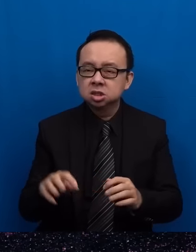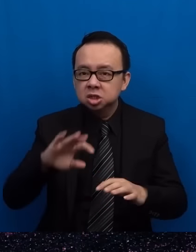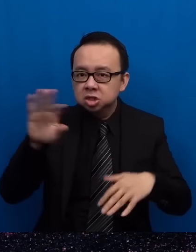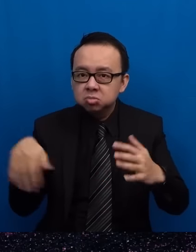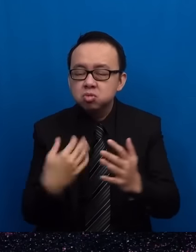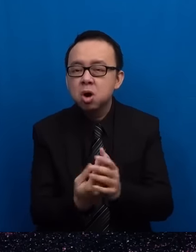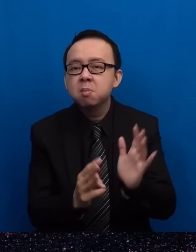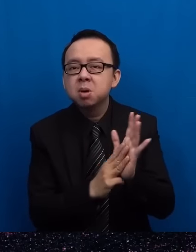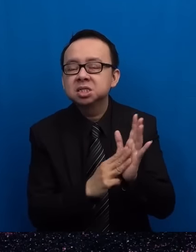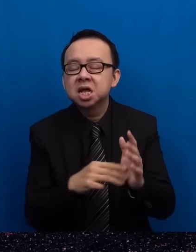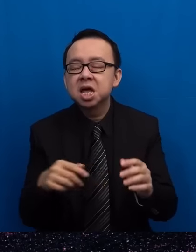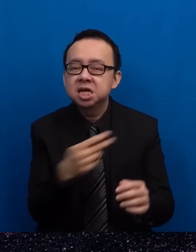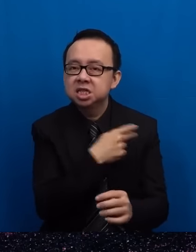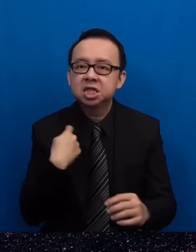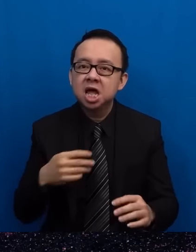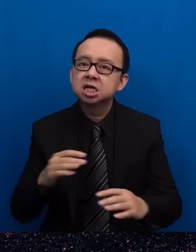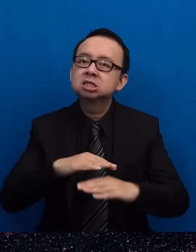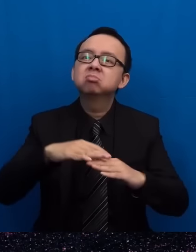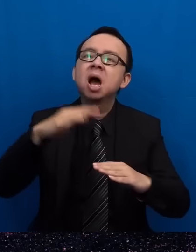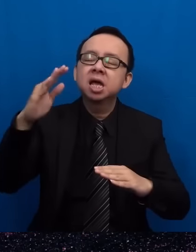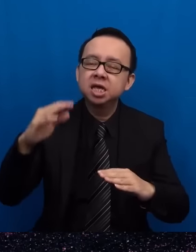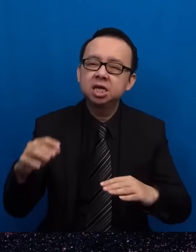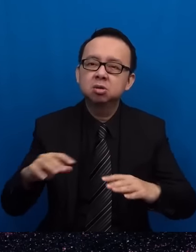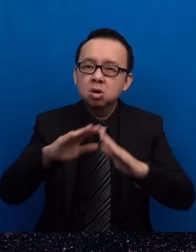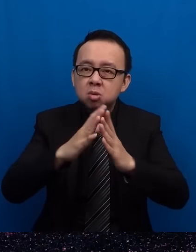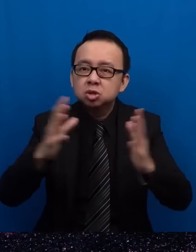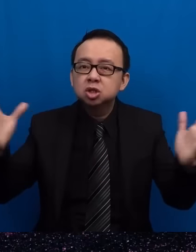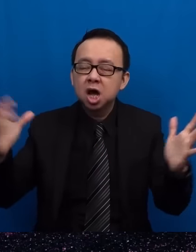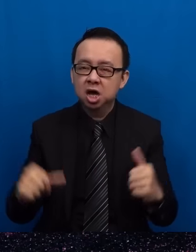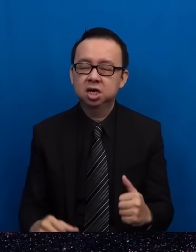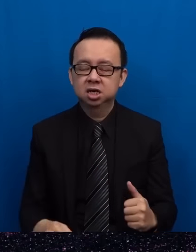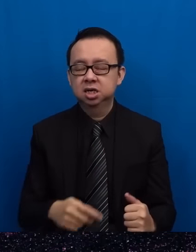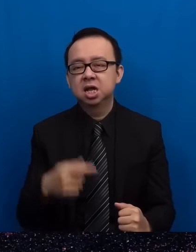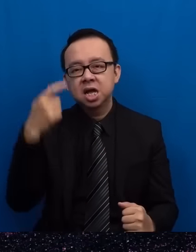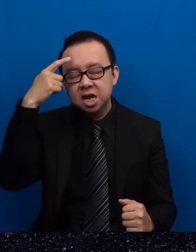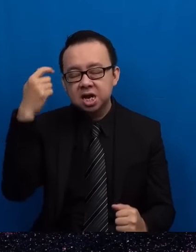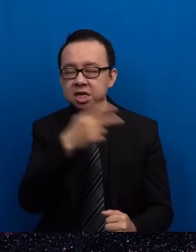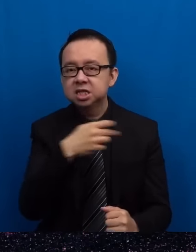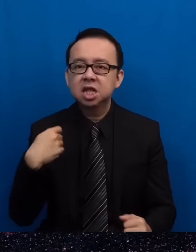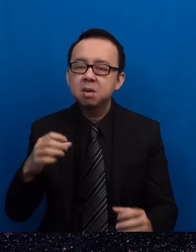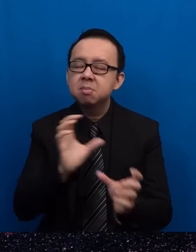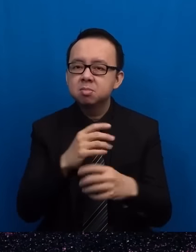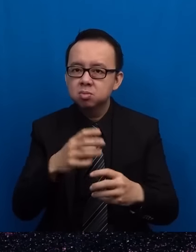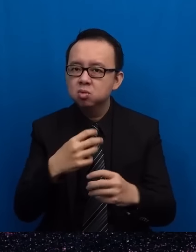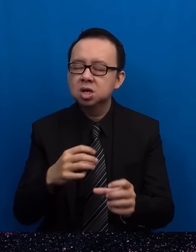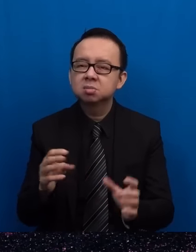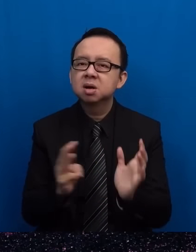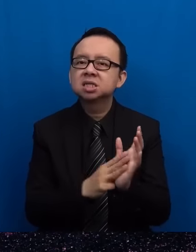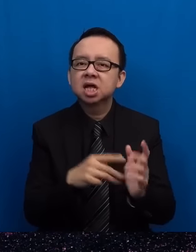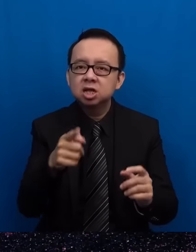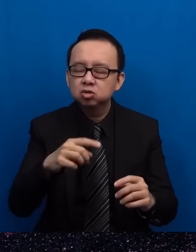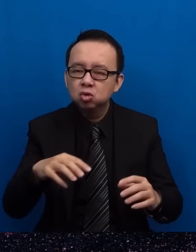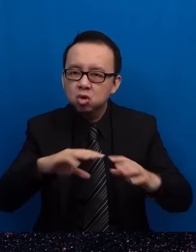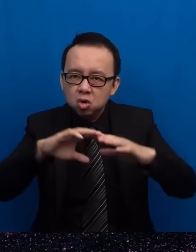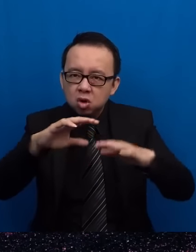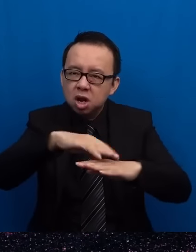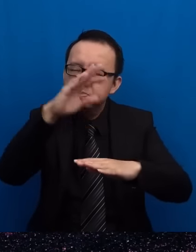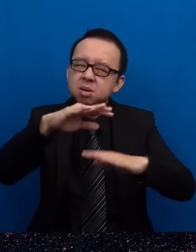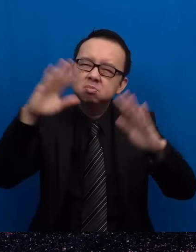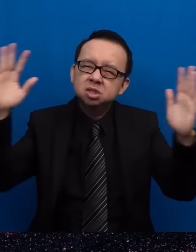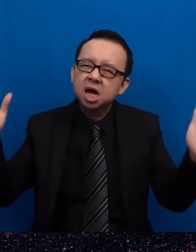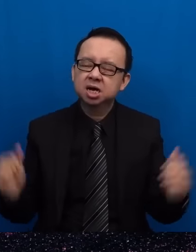semakin besar. Ya. Karena kita membuat komplikasi sendiri di dalam hati. Padahal